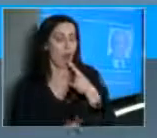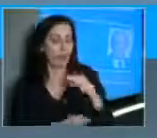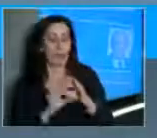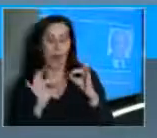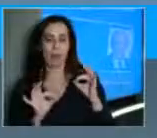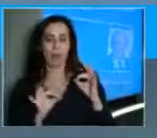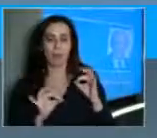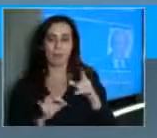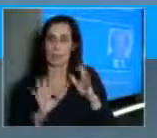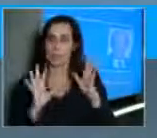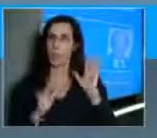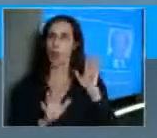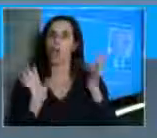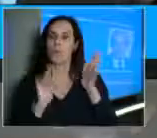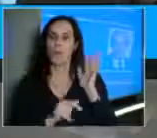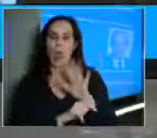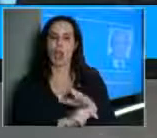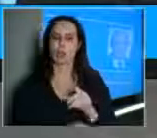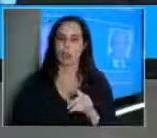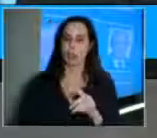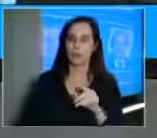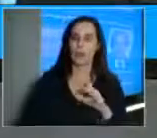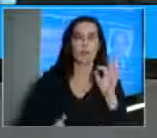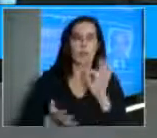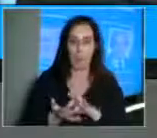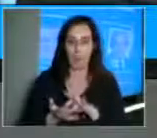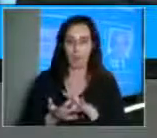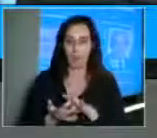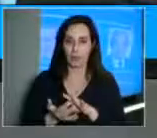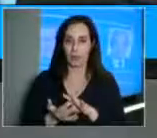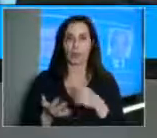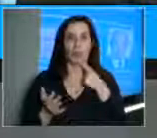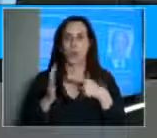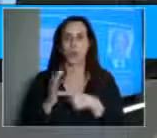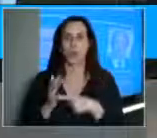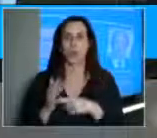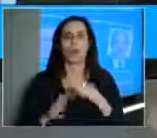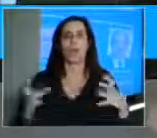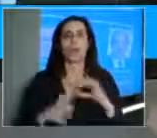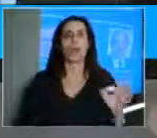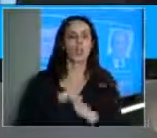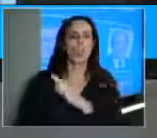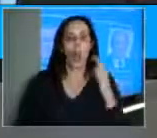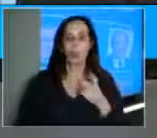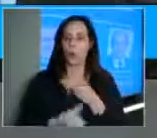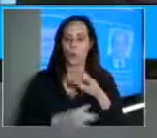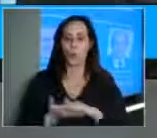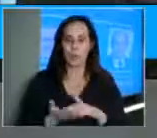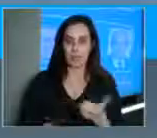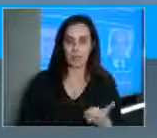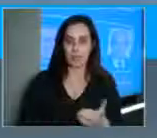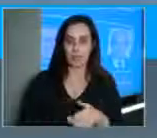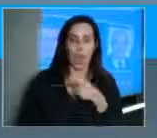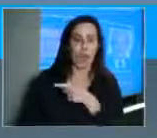בתחילת התוכנית, שזה דרמטי. שזה הדרמה, זאת אומרת, כי ברגע שנניח סתם כולנו לא יעבור את אחוז החסימה, אז גם